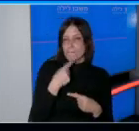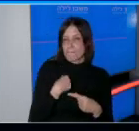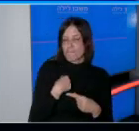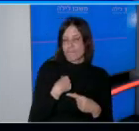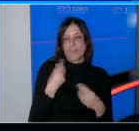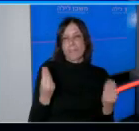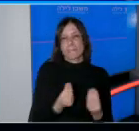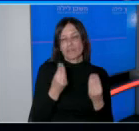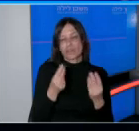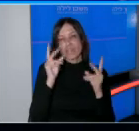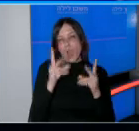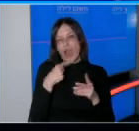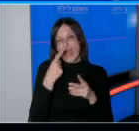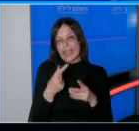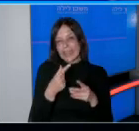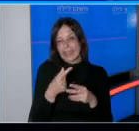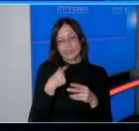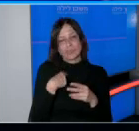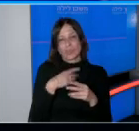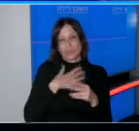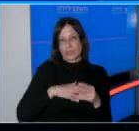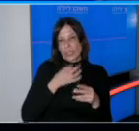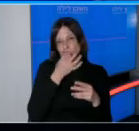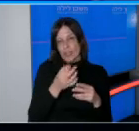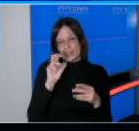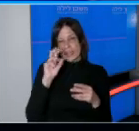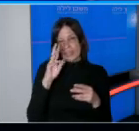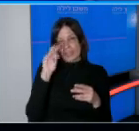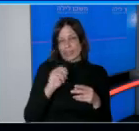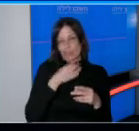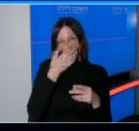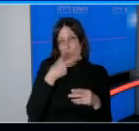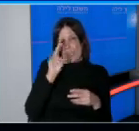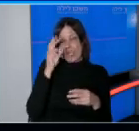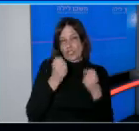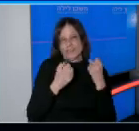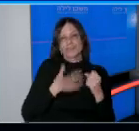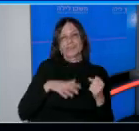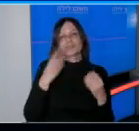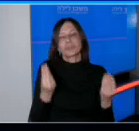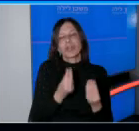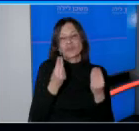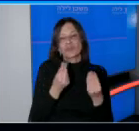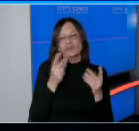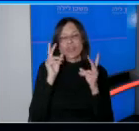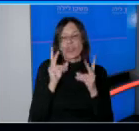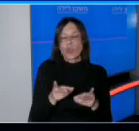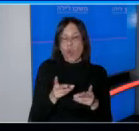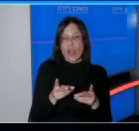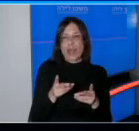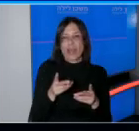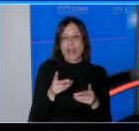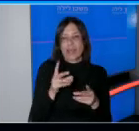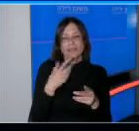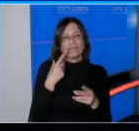משהו להידבק בו כדי שאני אוכל להחזיק, כי תכף אני הולך לשאול את ערן שאלה עוד יותר קשה, אבל תני לי משהו להחזיק בו כדי שאני אדע שאנחנו